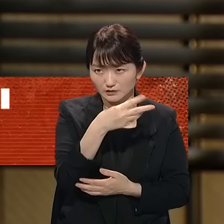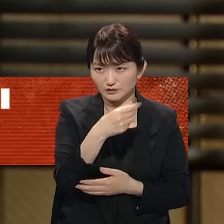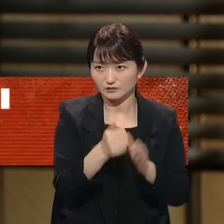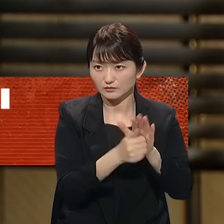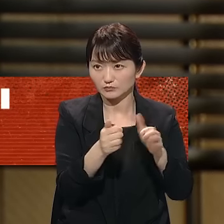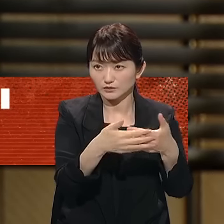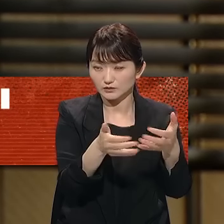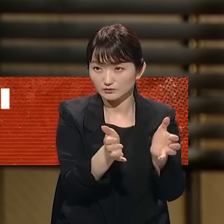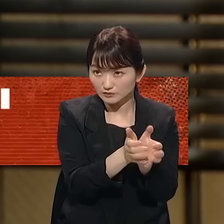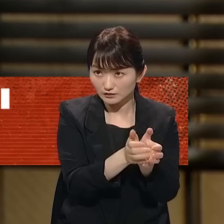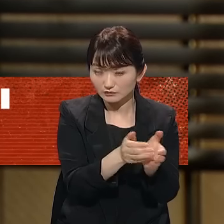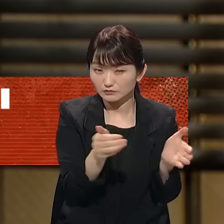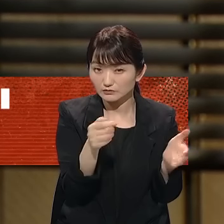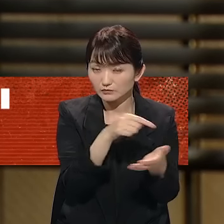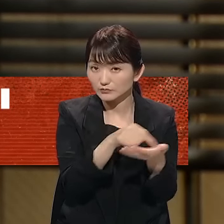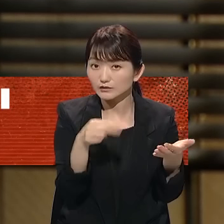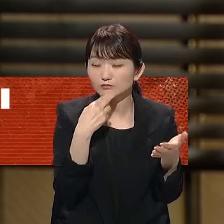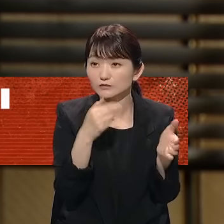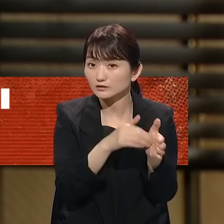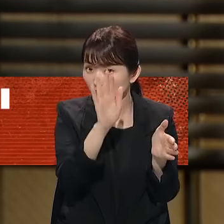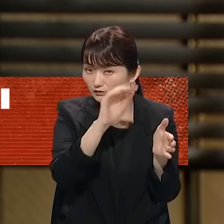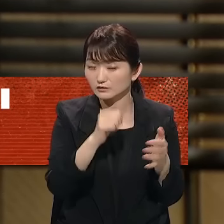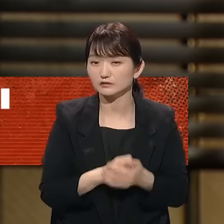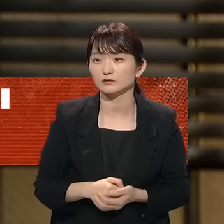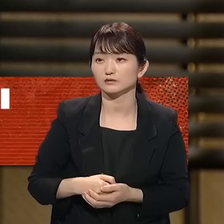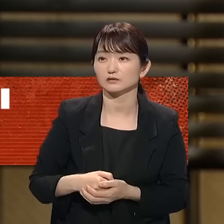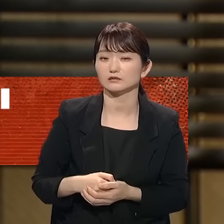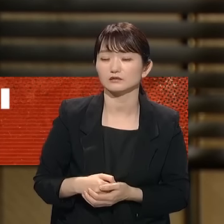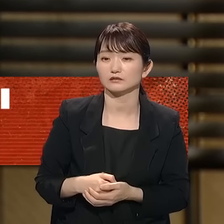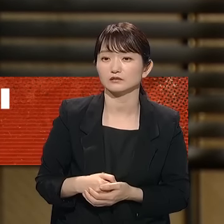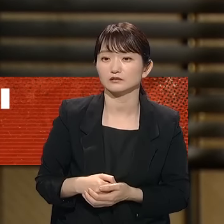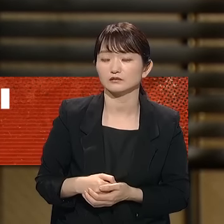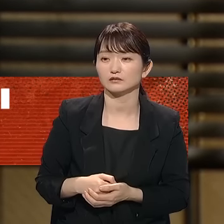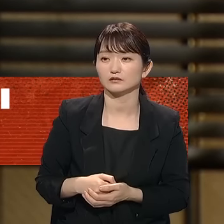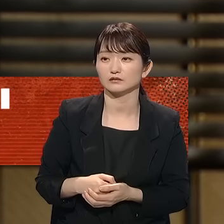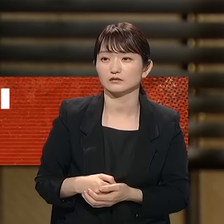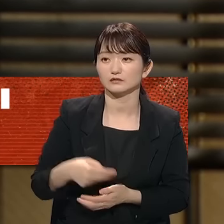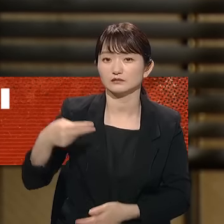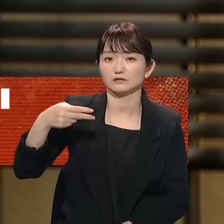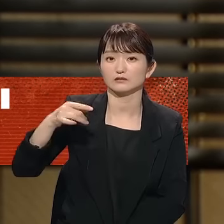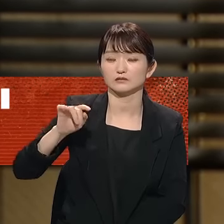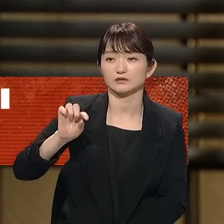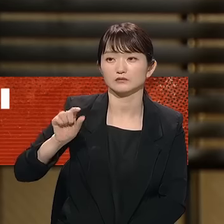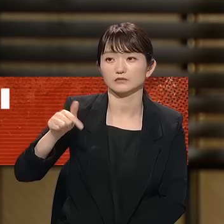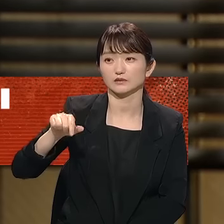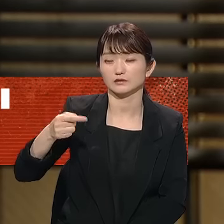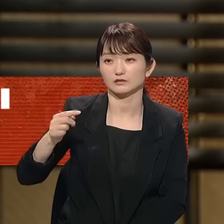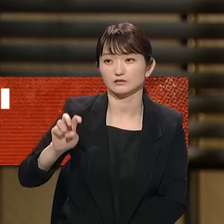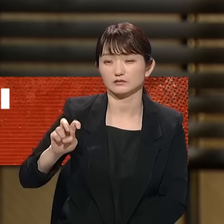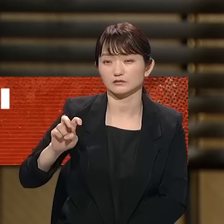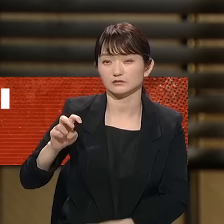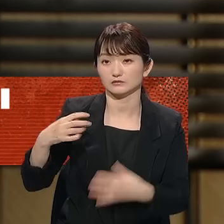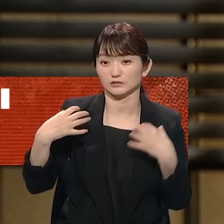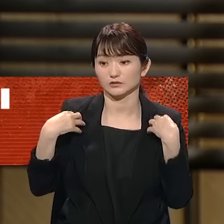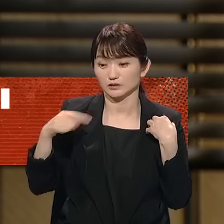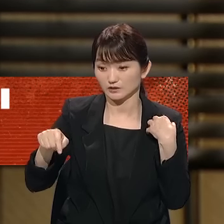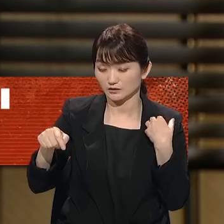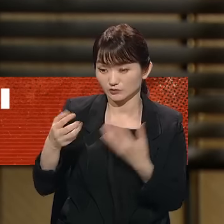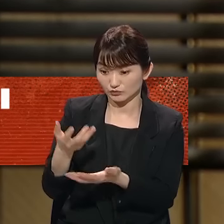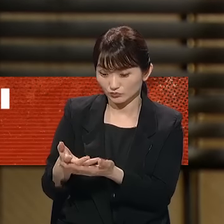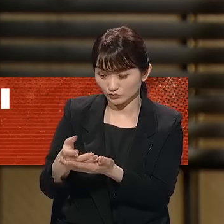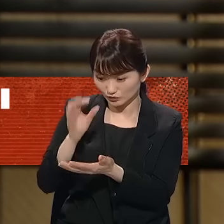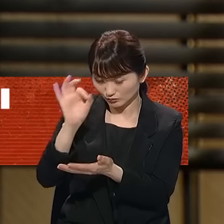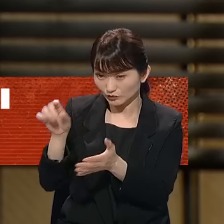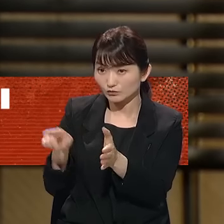끝날 문제는 아닙니다. 아, 그럼요. 왜냐하면 새만금 개발청도 이걸 믿고 개발을 진행하려고 했었고, 맞아. 그리고 처음에 선정을 했던